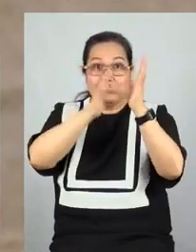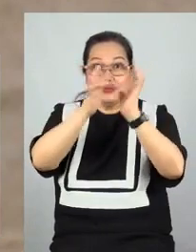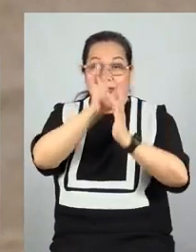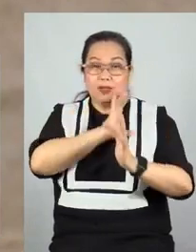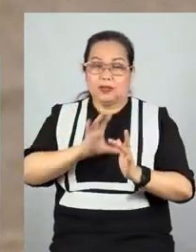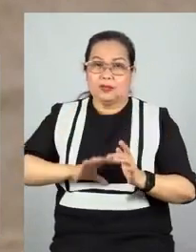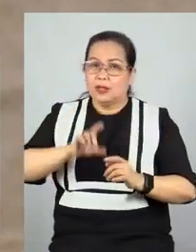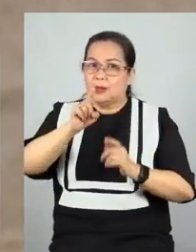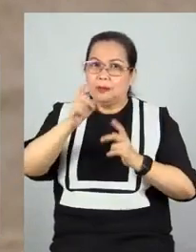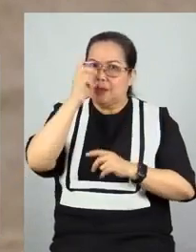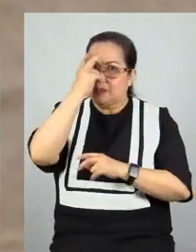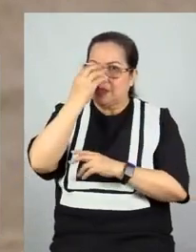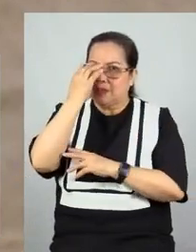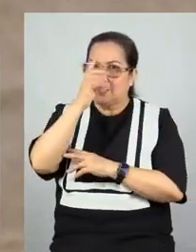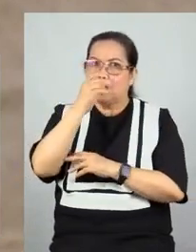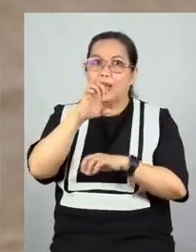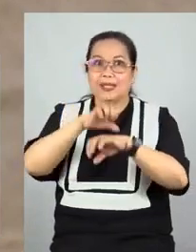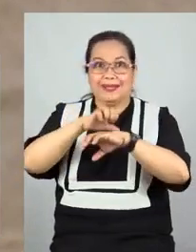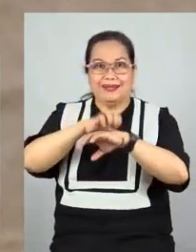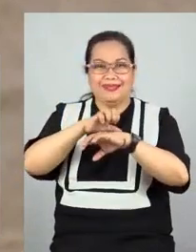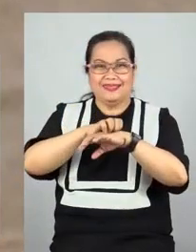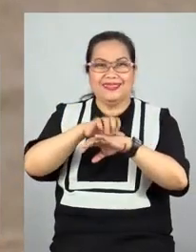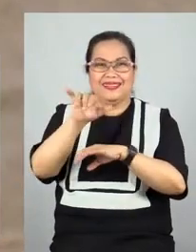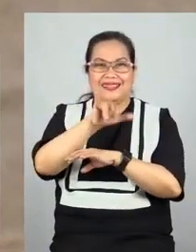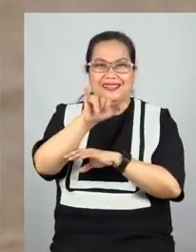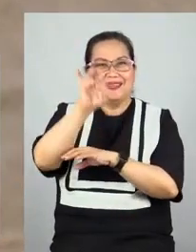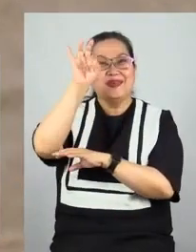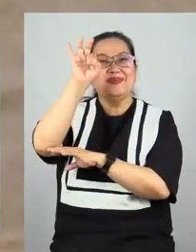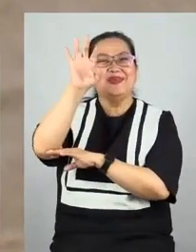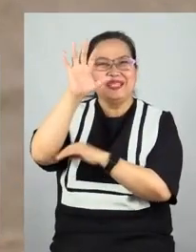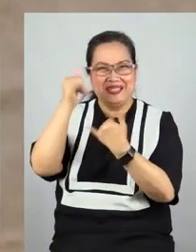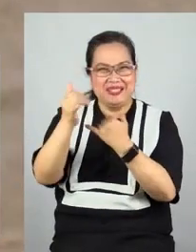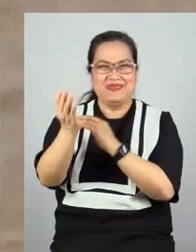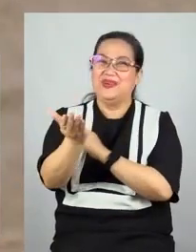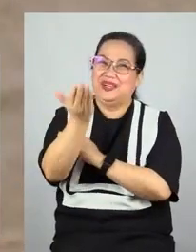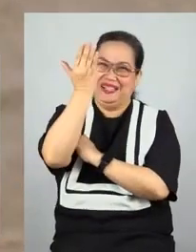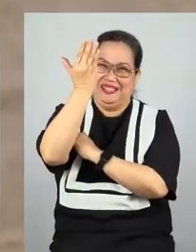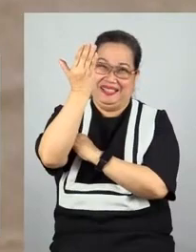po kayo kung bakit English po. Kasi ako din po nag-preach kaninang umaga.